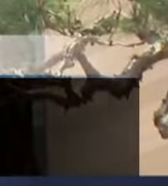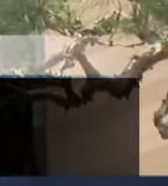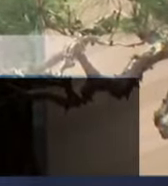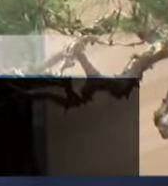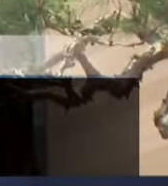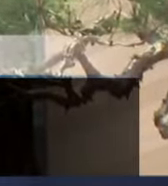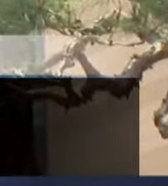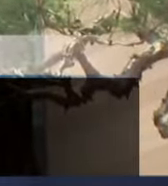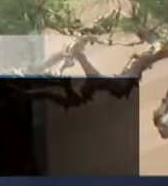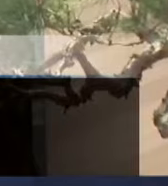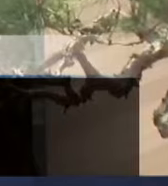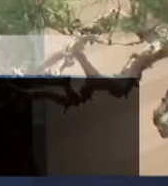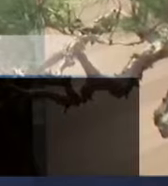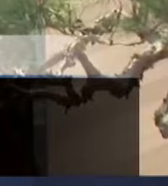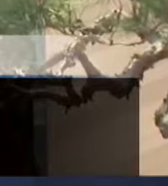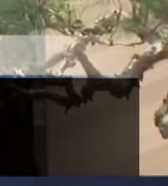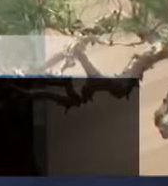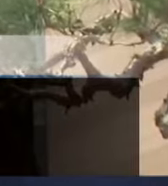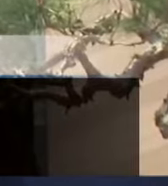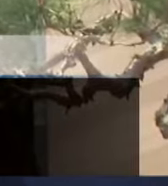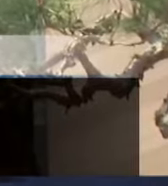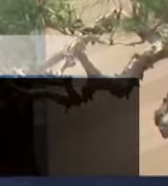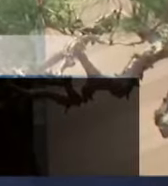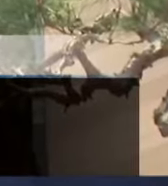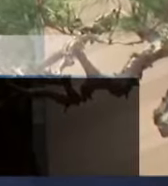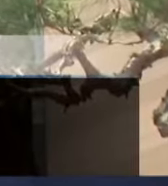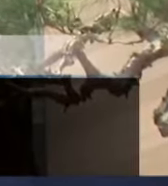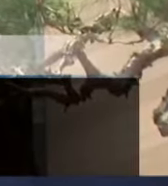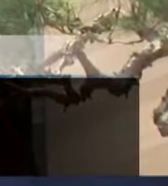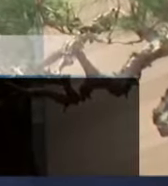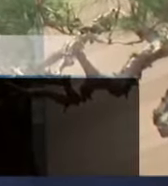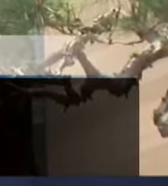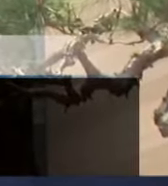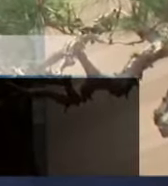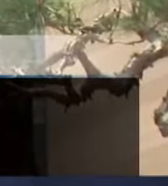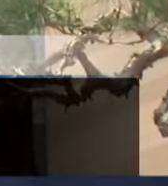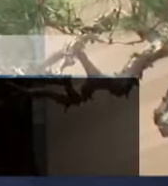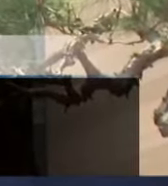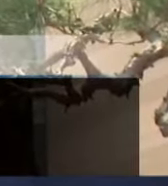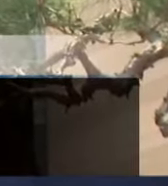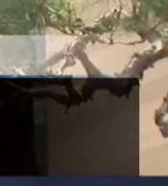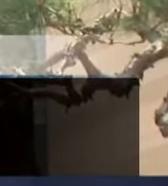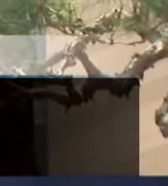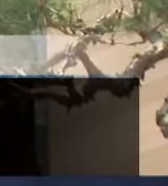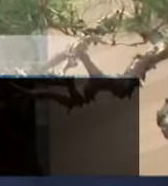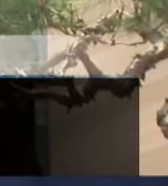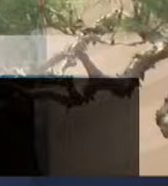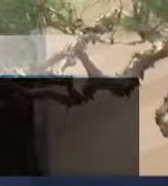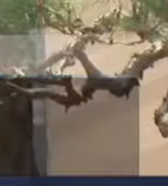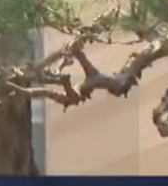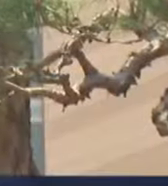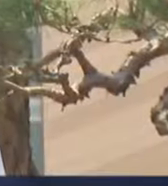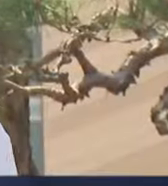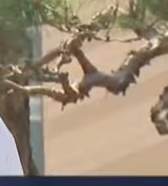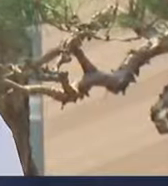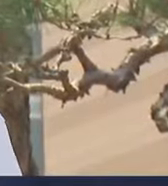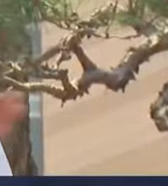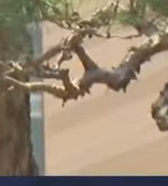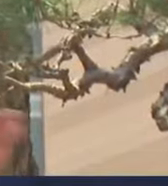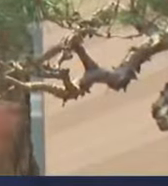않습니까? 맞습니다. 투표장에 가주십시오. 투표장에 가면 나라를 구할 수 있습니다.